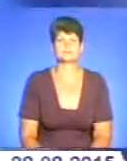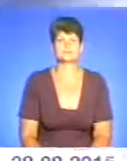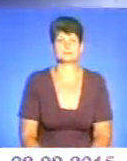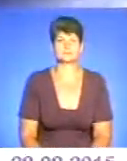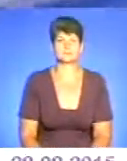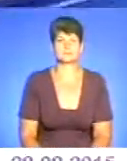тернополянам, цікаво буде відвідати учням, студентам і зможуть дійсно багато чого цікавого дізнатись про наше місто.